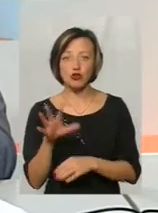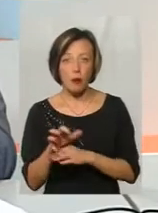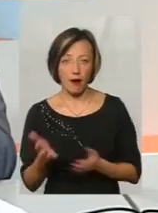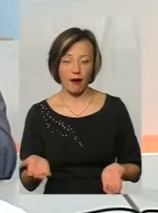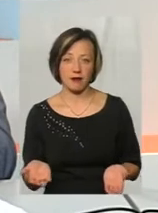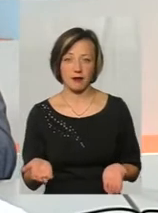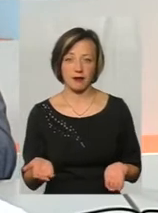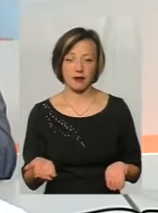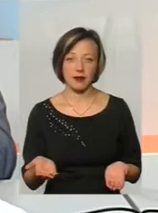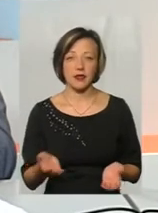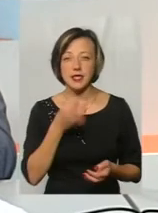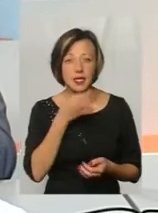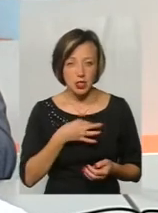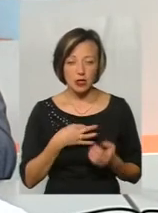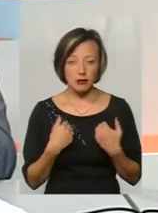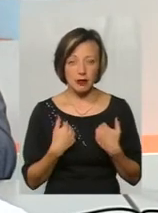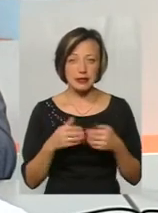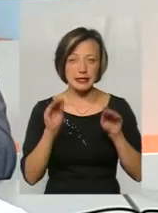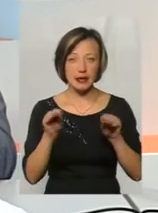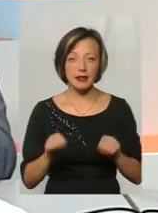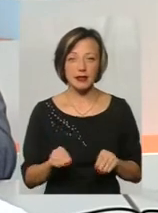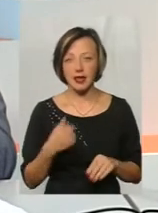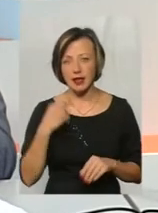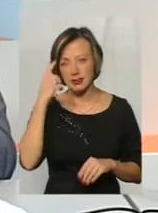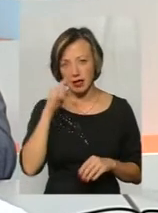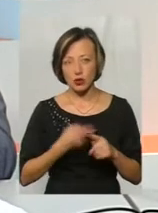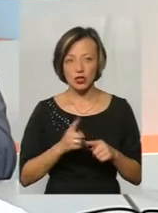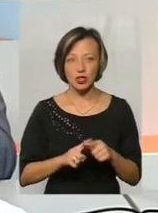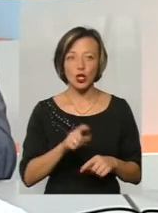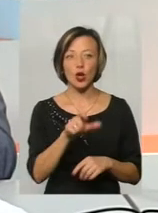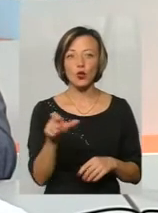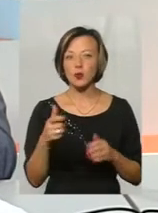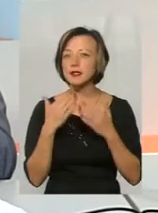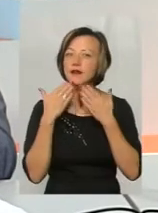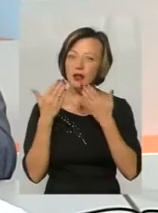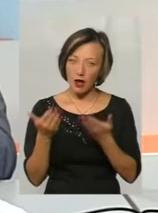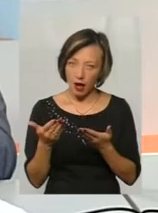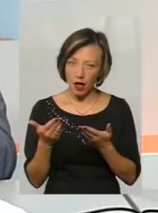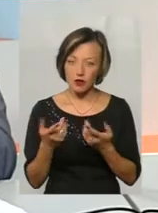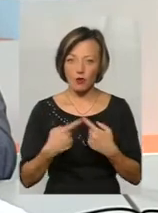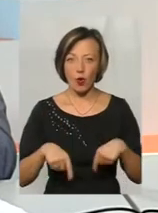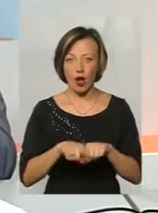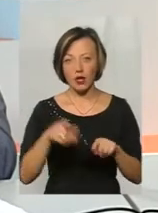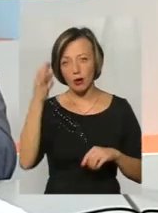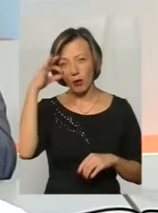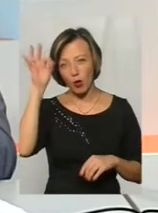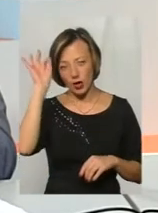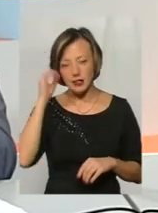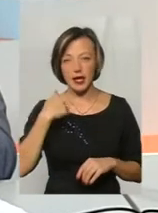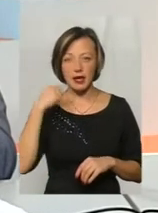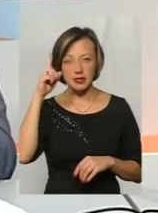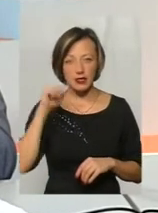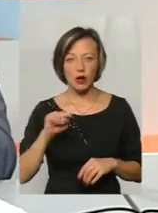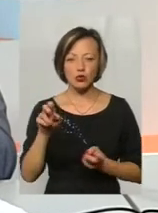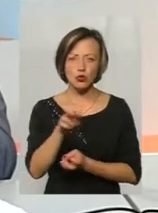То скажіть мені, от статистика, я знаю, що ці люди звертались в органи поліції, я знаю,